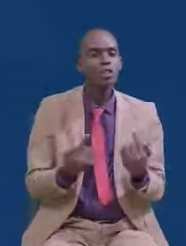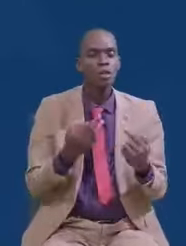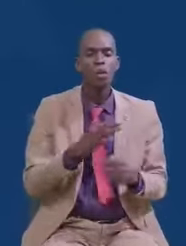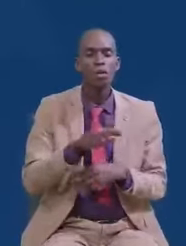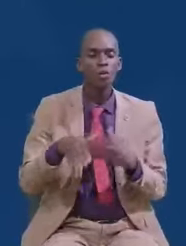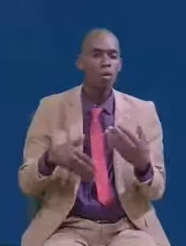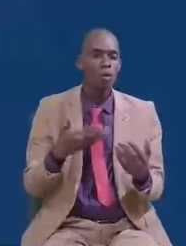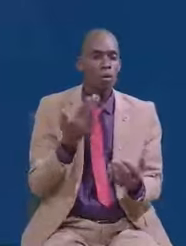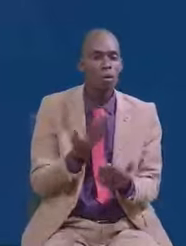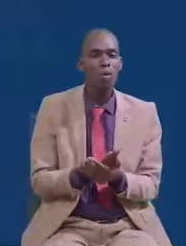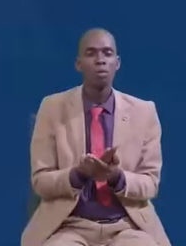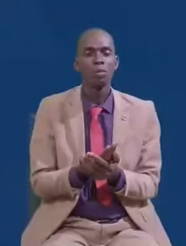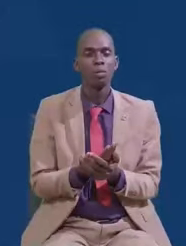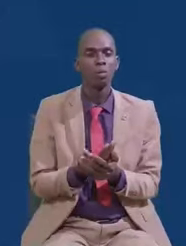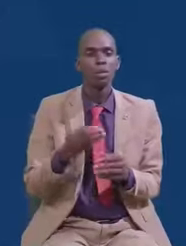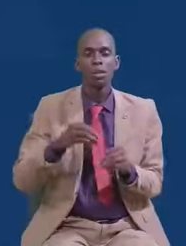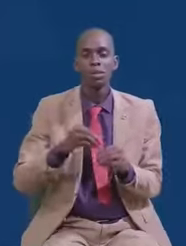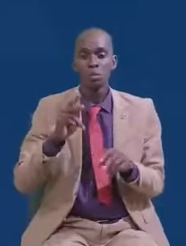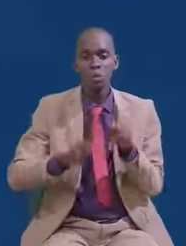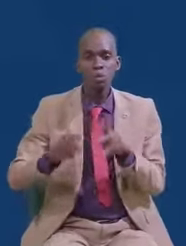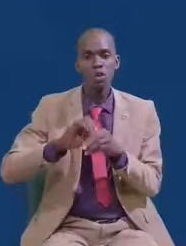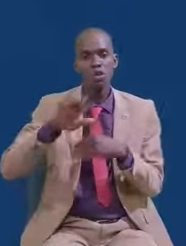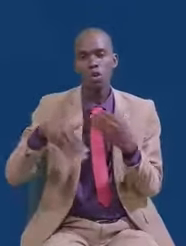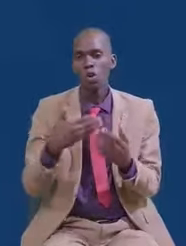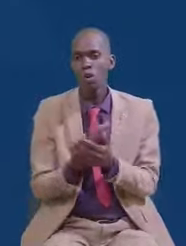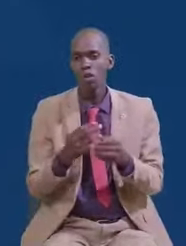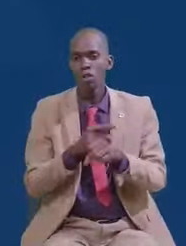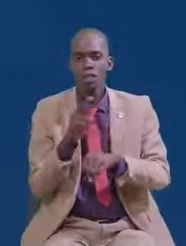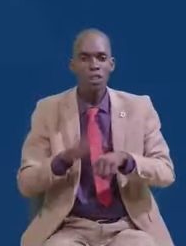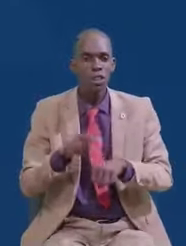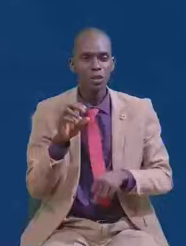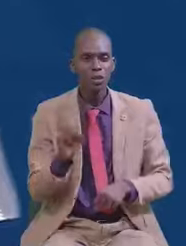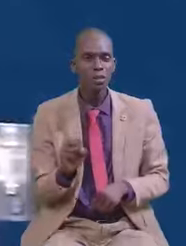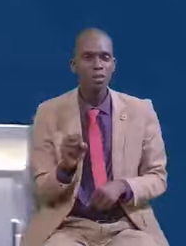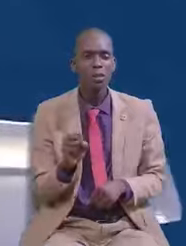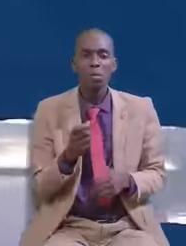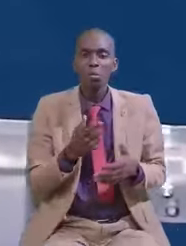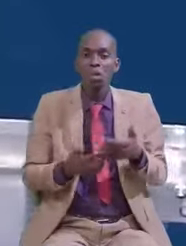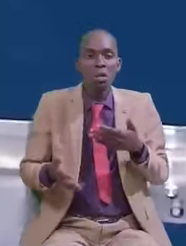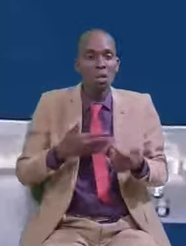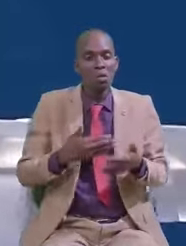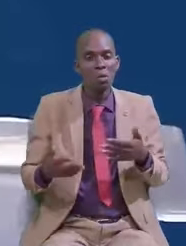les transgressions de nous tous dans tous les pays, quelles que soient les transgressions,